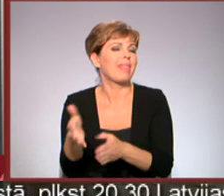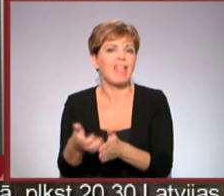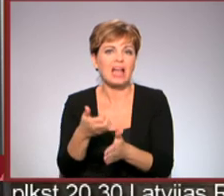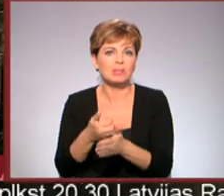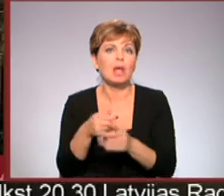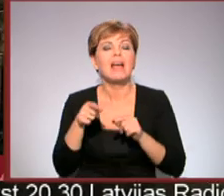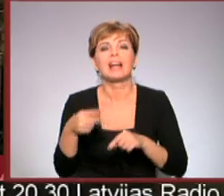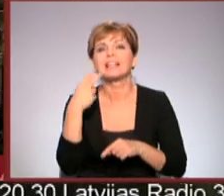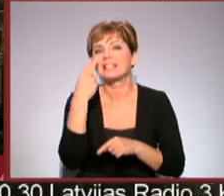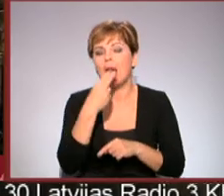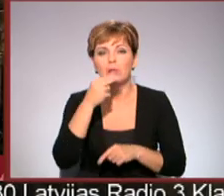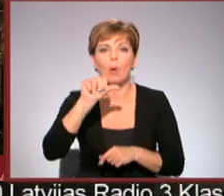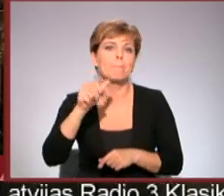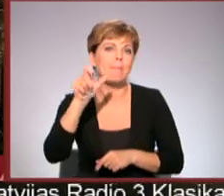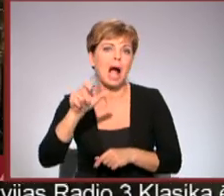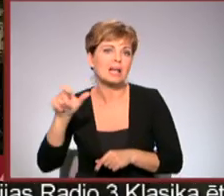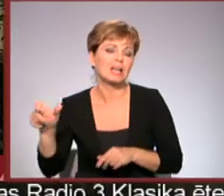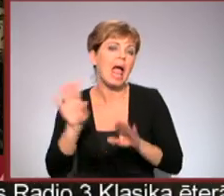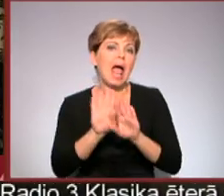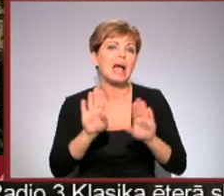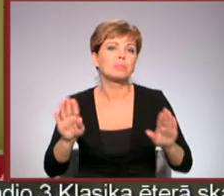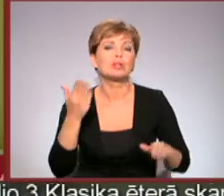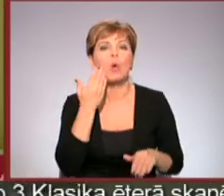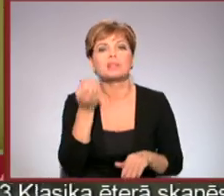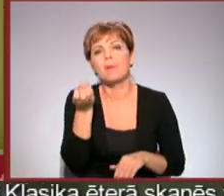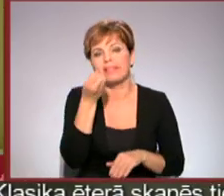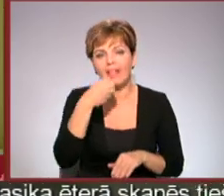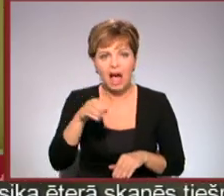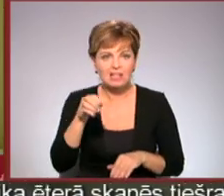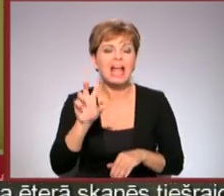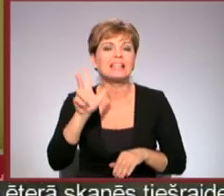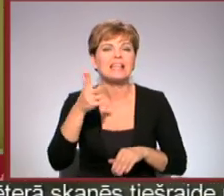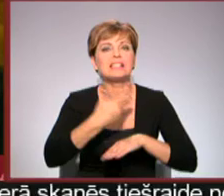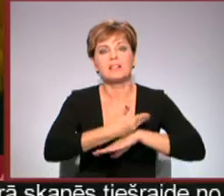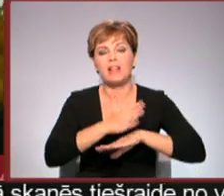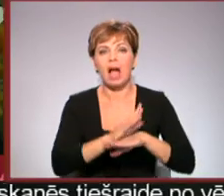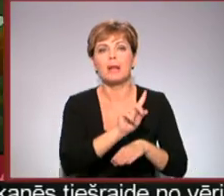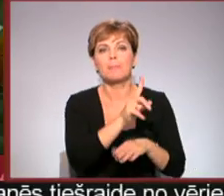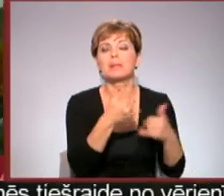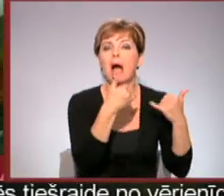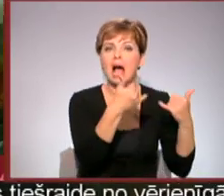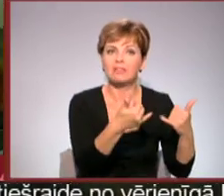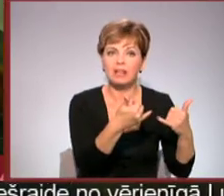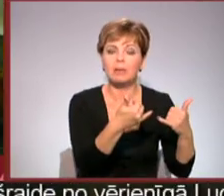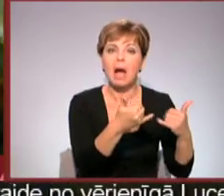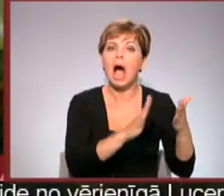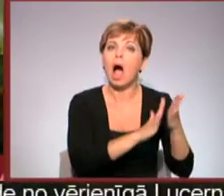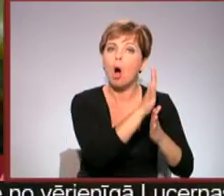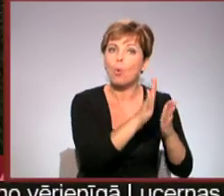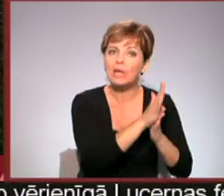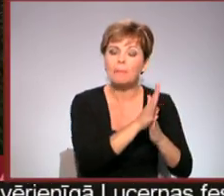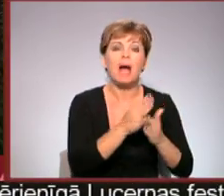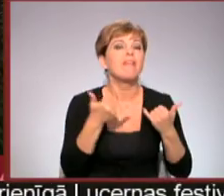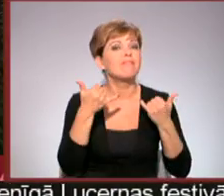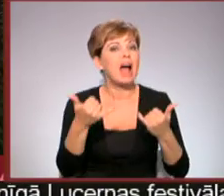tajā saimnieko mākslinieki. Ekspozīcija ar nosaukumu Dārs sastāv no trijām daļām. Pirmā atvēlēta augiem. Veidojot šo